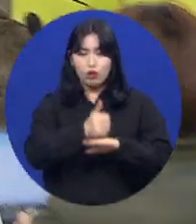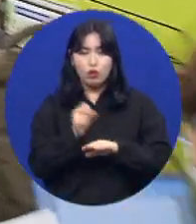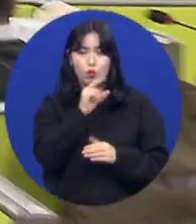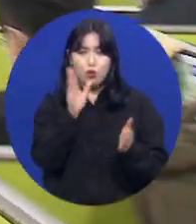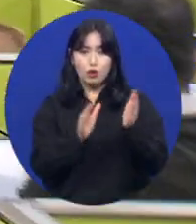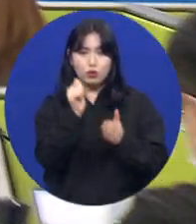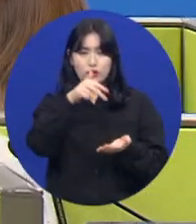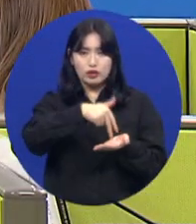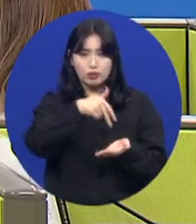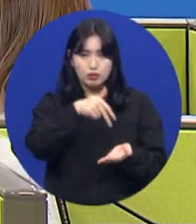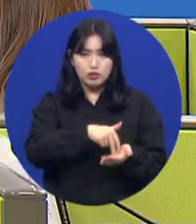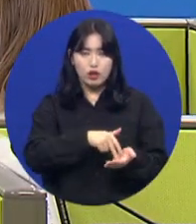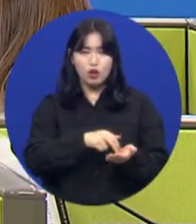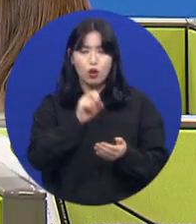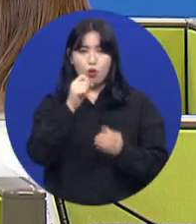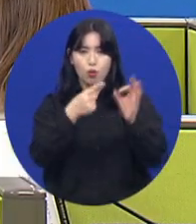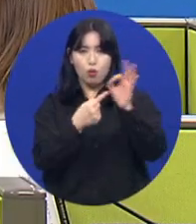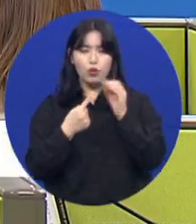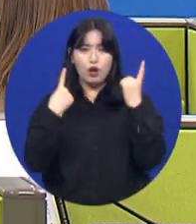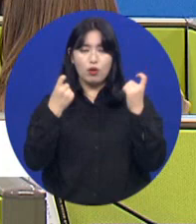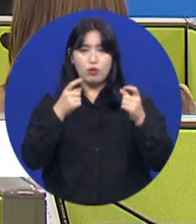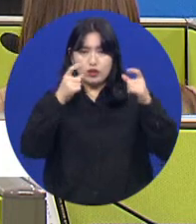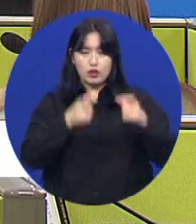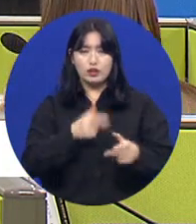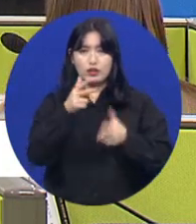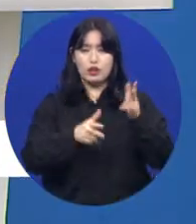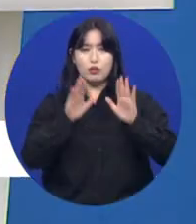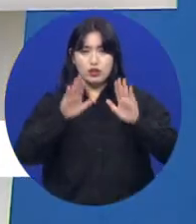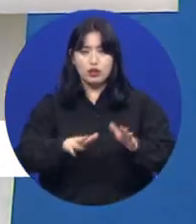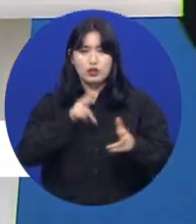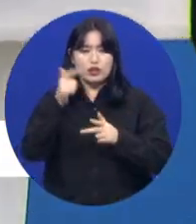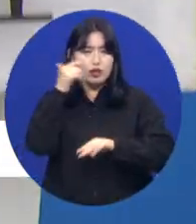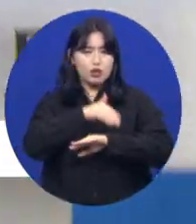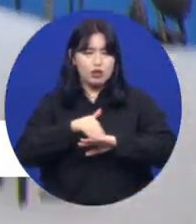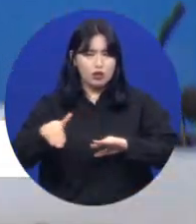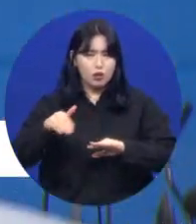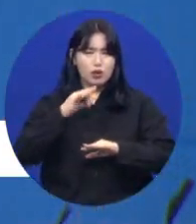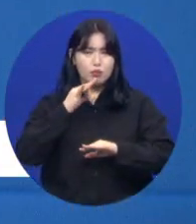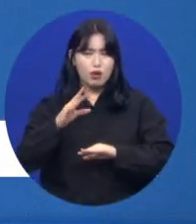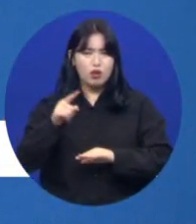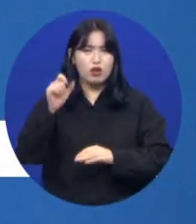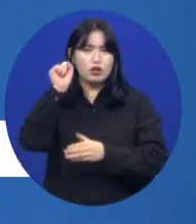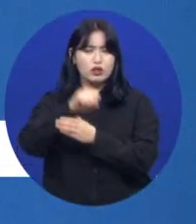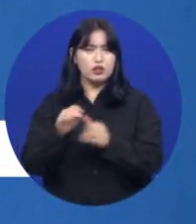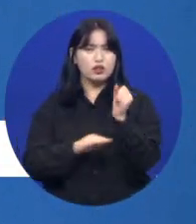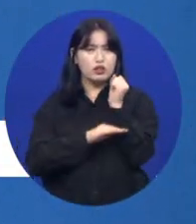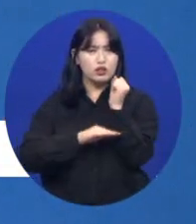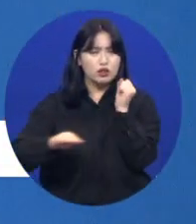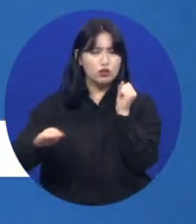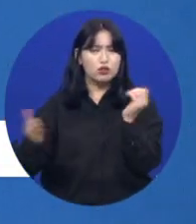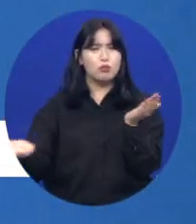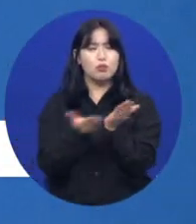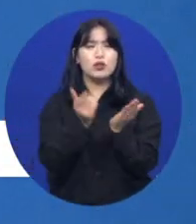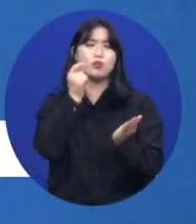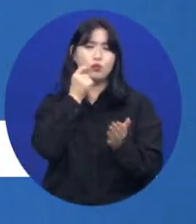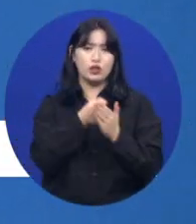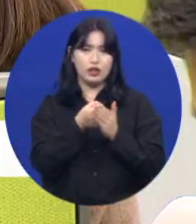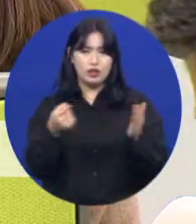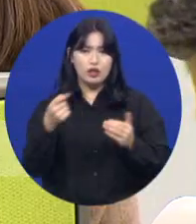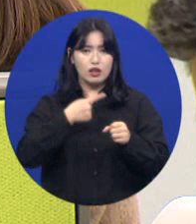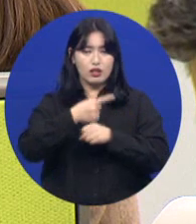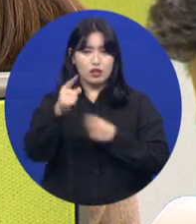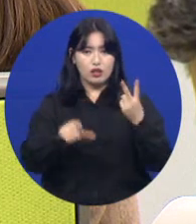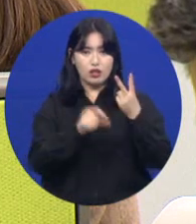원희룡 제주도지사는 오라관광단지 사업이 현재 사업계획으로는 승인 기준을 갖추지 못했다며